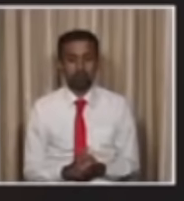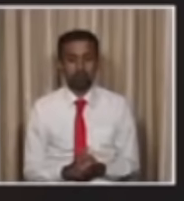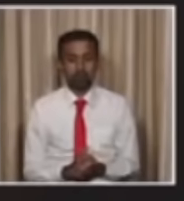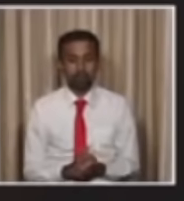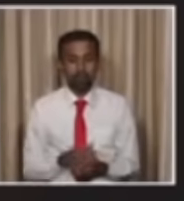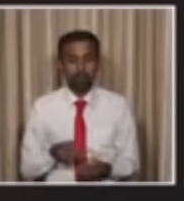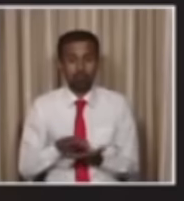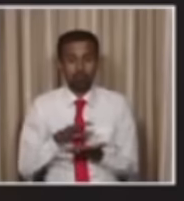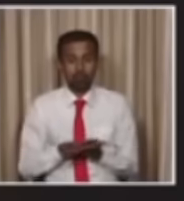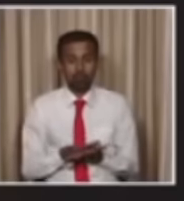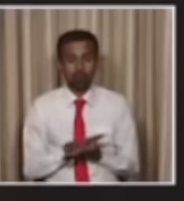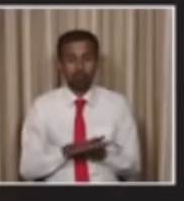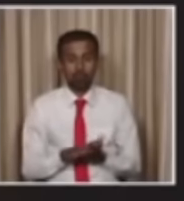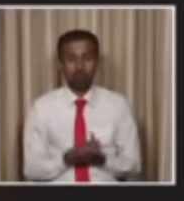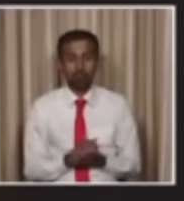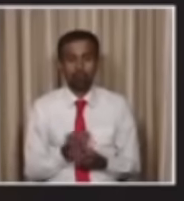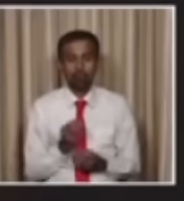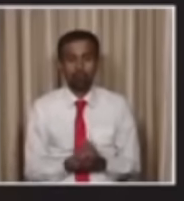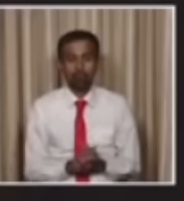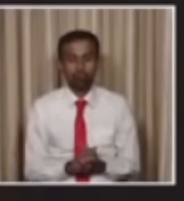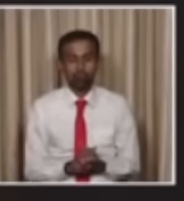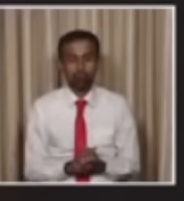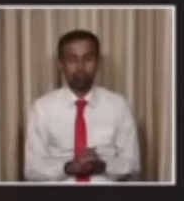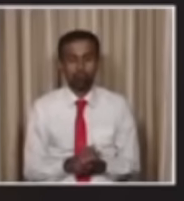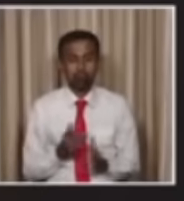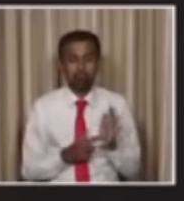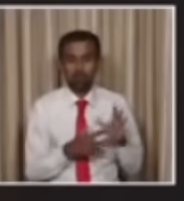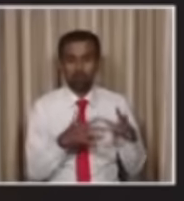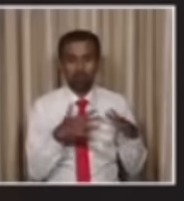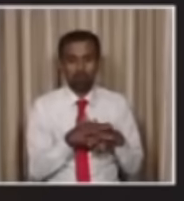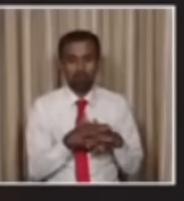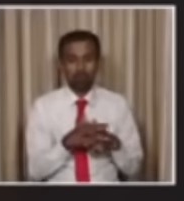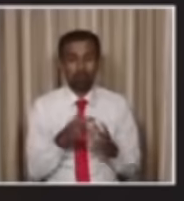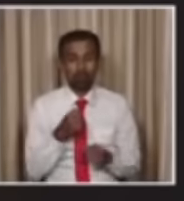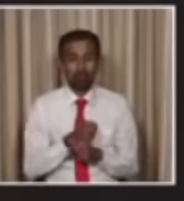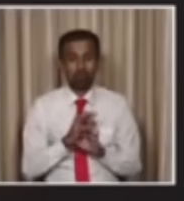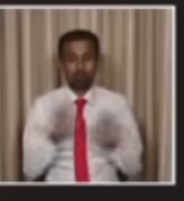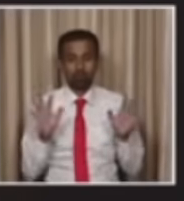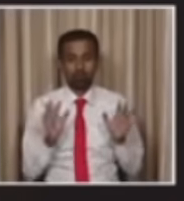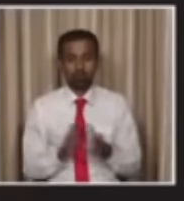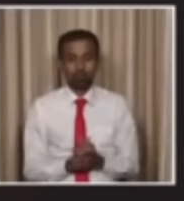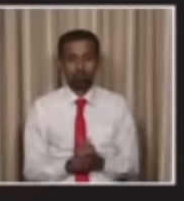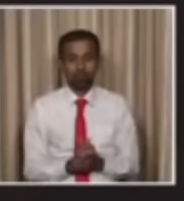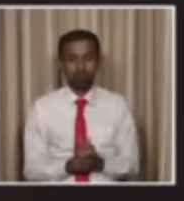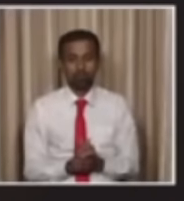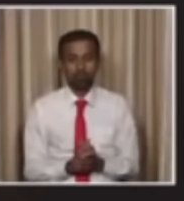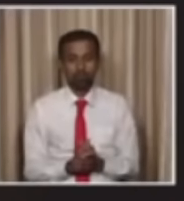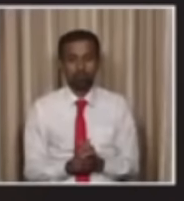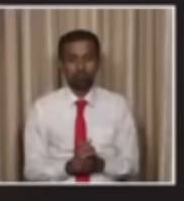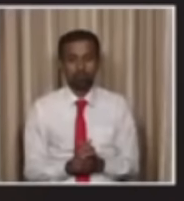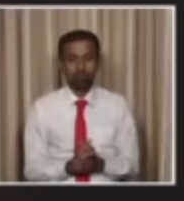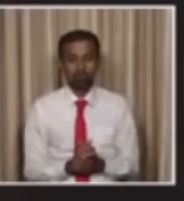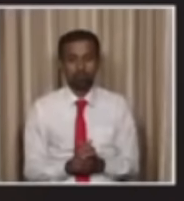තීන්දුවක් තීරණයක් මේක බැංකු පිළිගන්නේ නැද්ද එහෙම නැත්නම් මේ නීතිය ගැසට් පත්‍රයක් මගින් එලි දක්වන